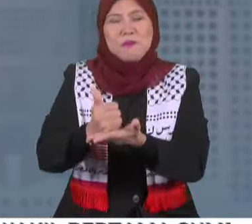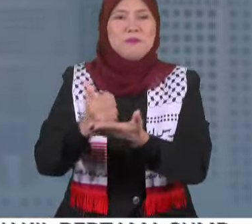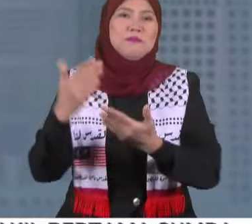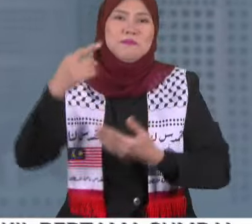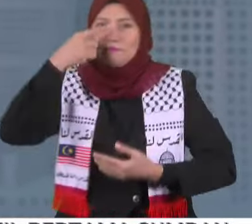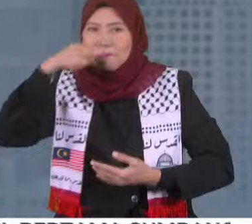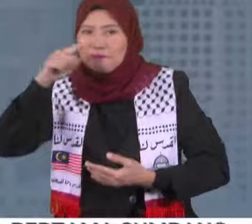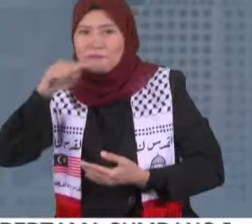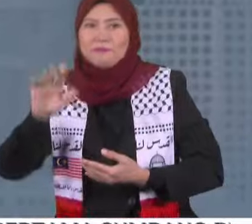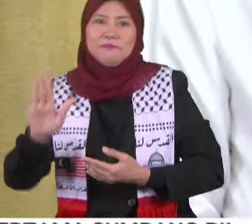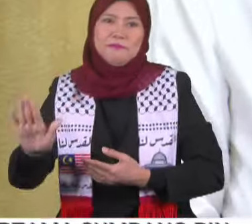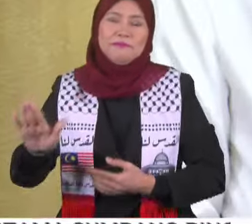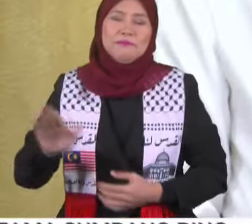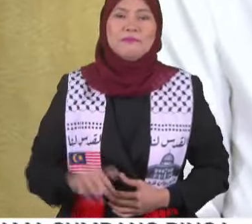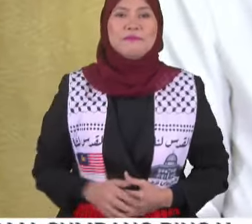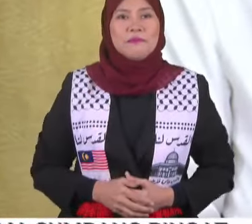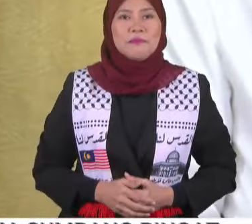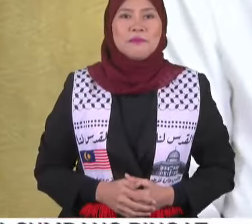itu.